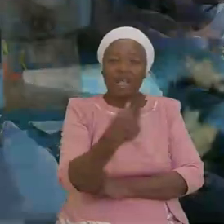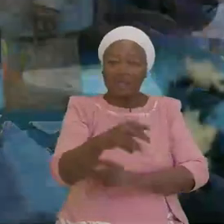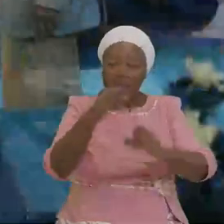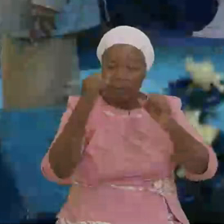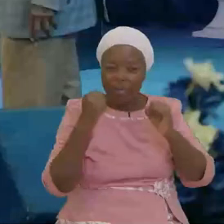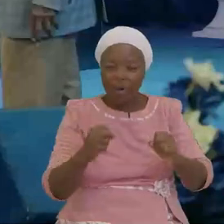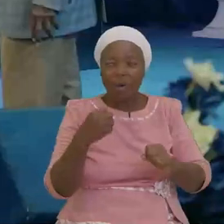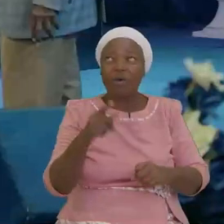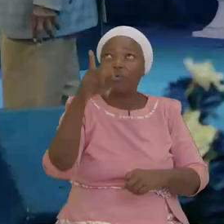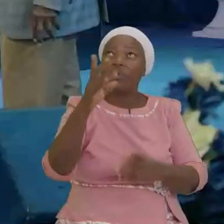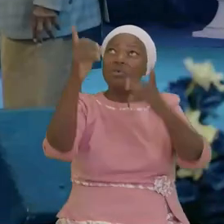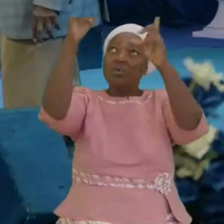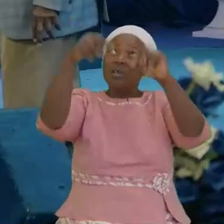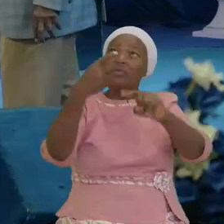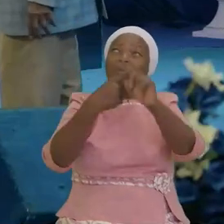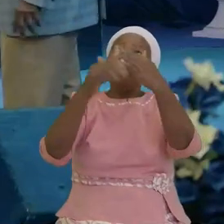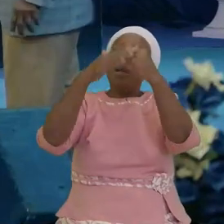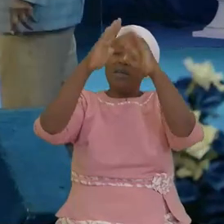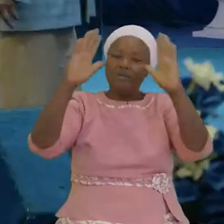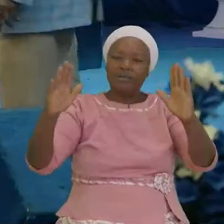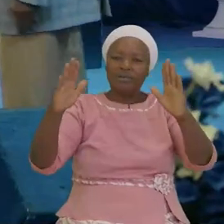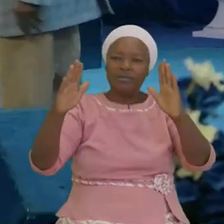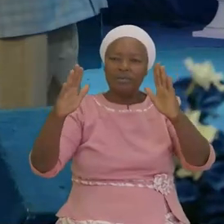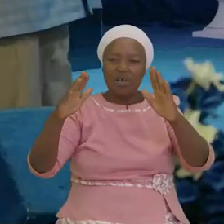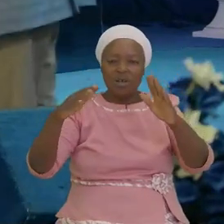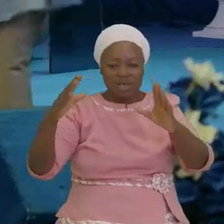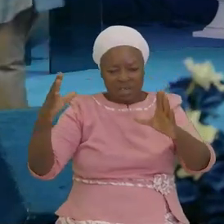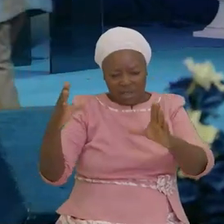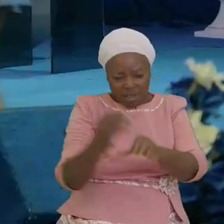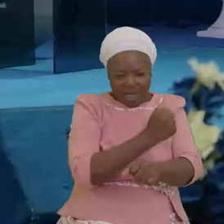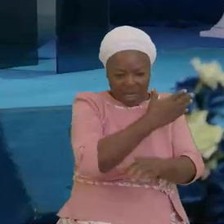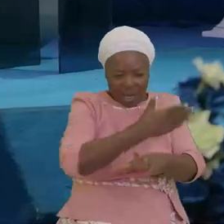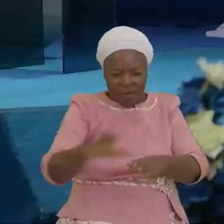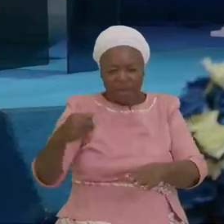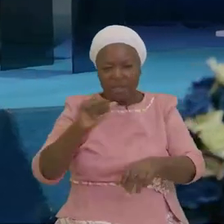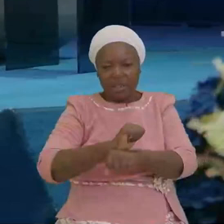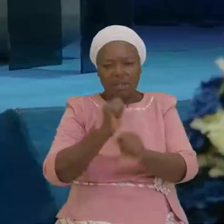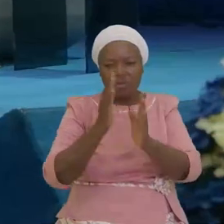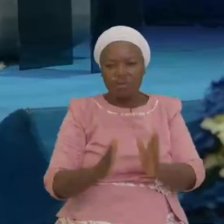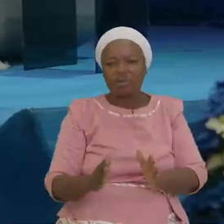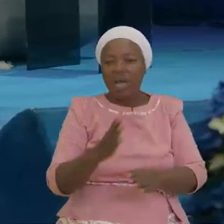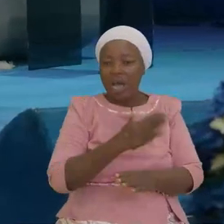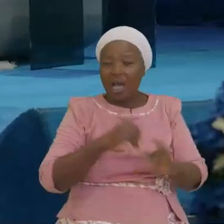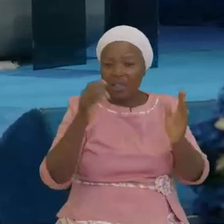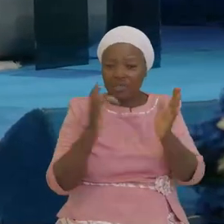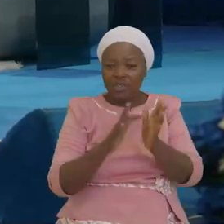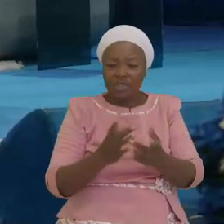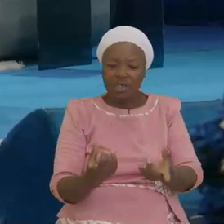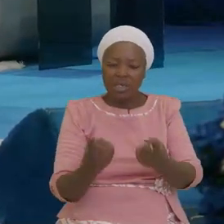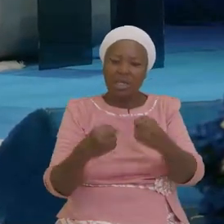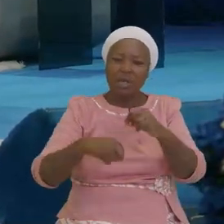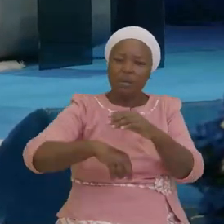Le troisième jour, la puissance de Dieu est descendue du ciel. L'a ôté la